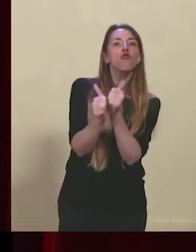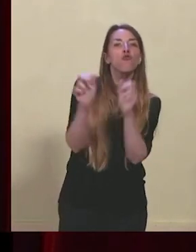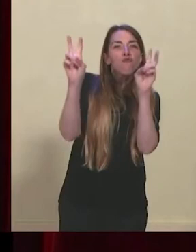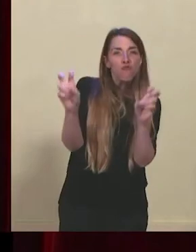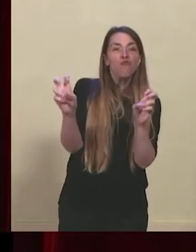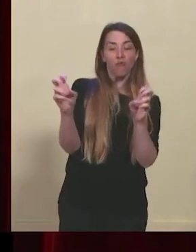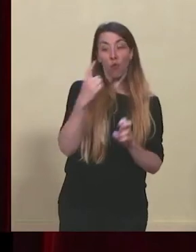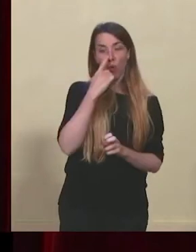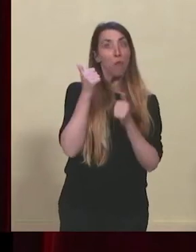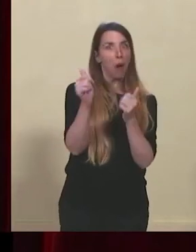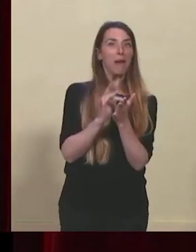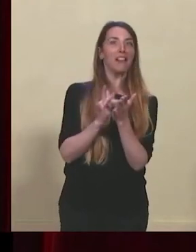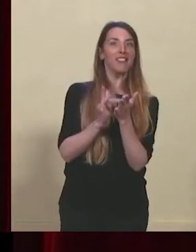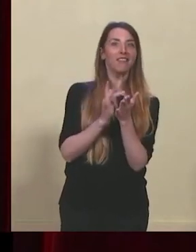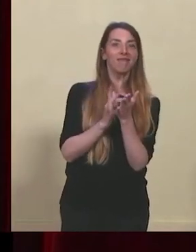Franchement, c'est une chouette revue.